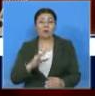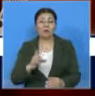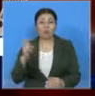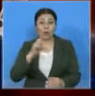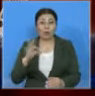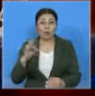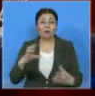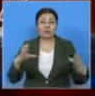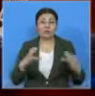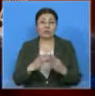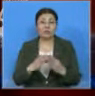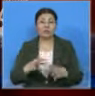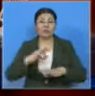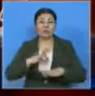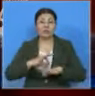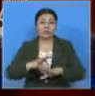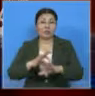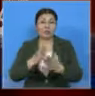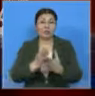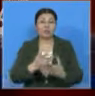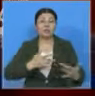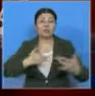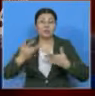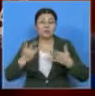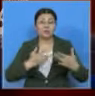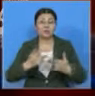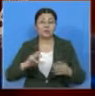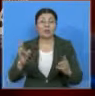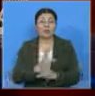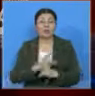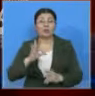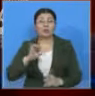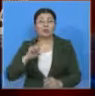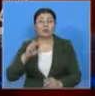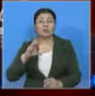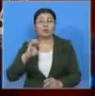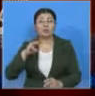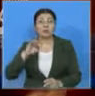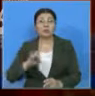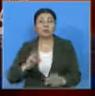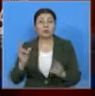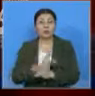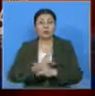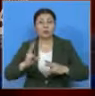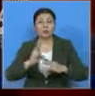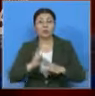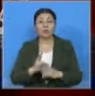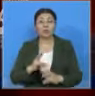хор, проходили концерты «Ночь оркестра», «Ночь классики», «Ночь хоровой